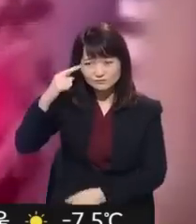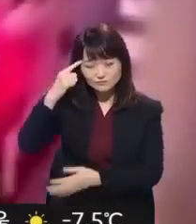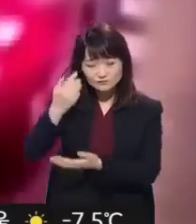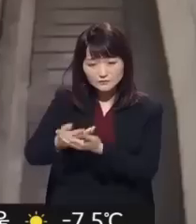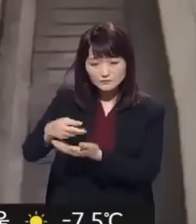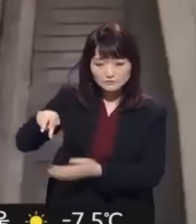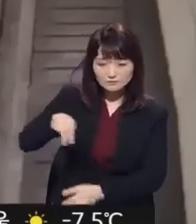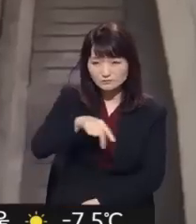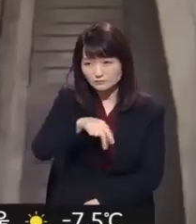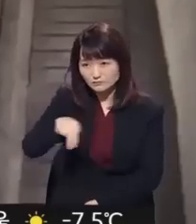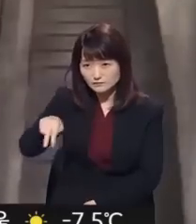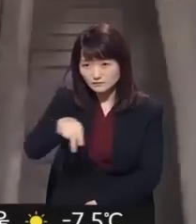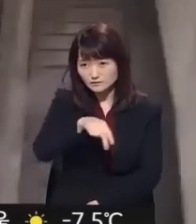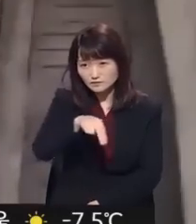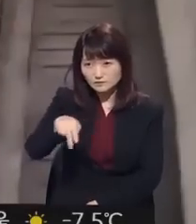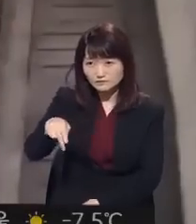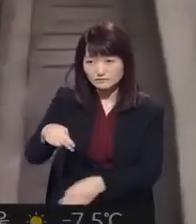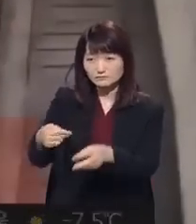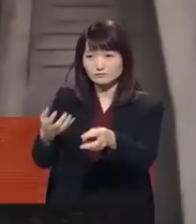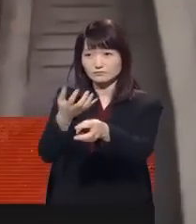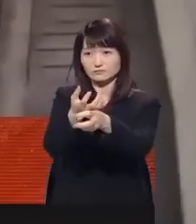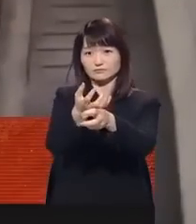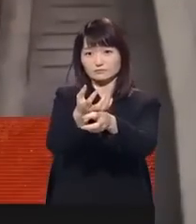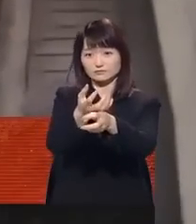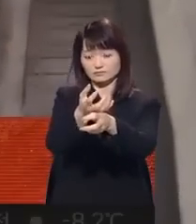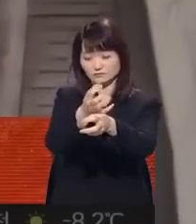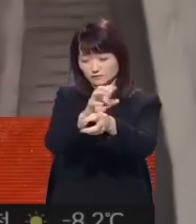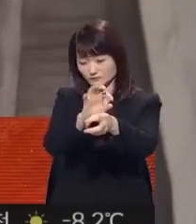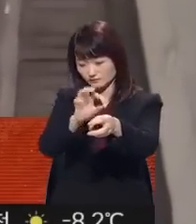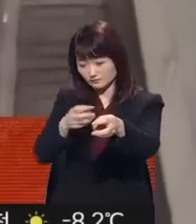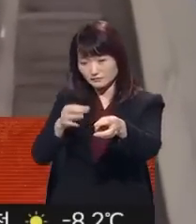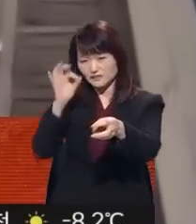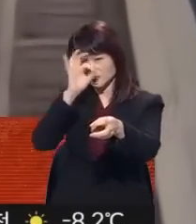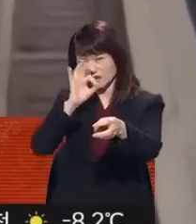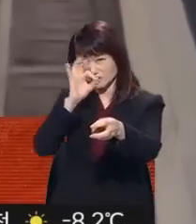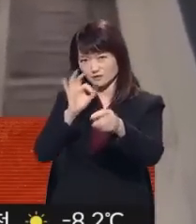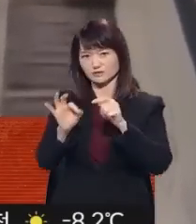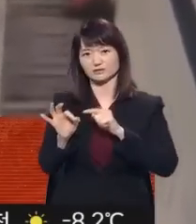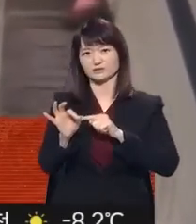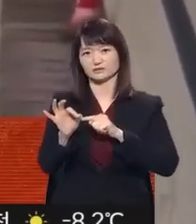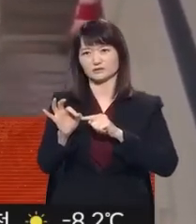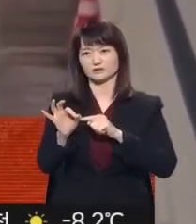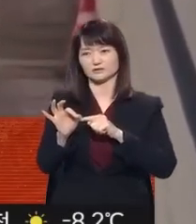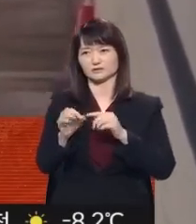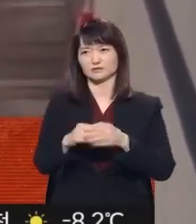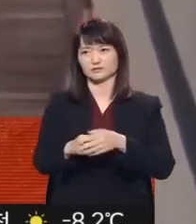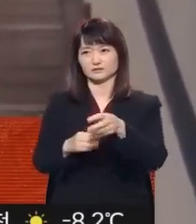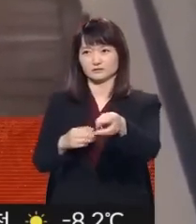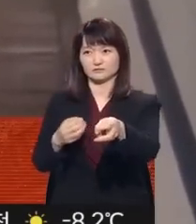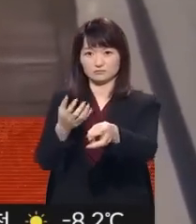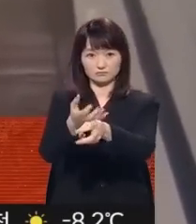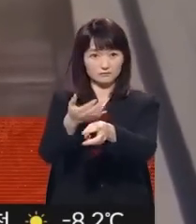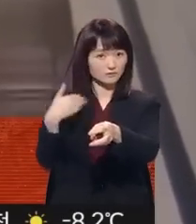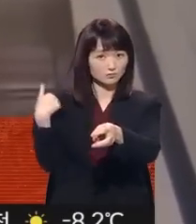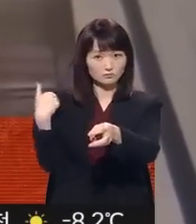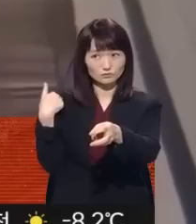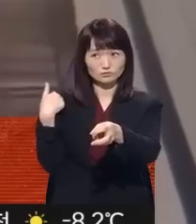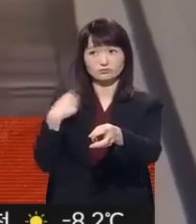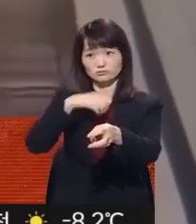비틀거리는 모습입니다 트럭에서 떨어진 거 바로 돼지들이었습니다 그런데 돼지를 떨어뜨린 트럭은이를 알아차리지